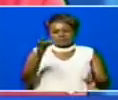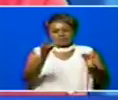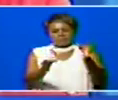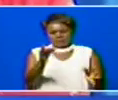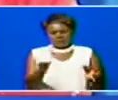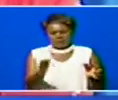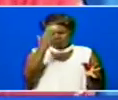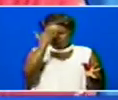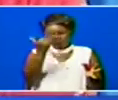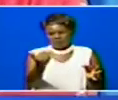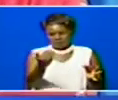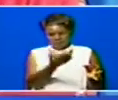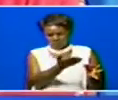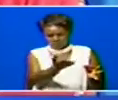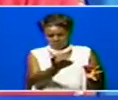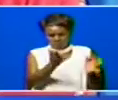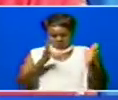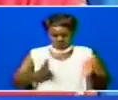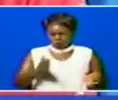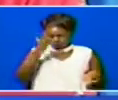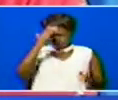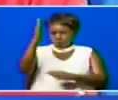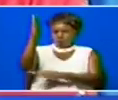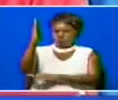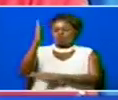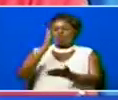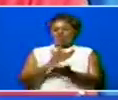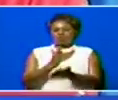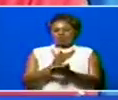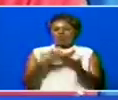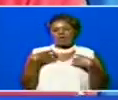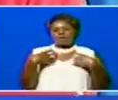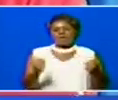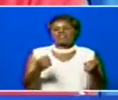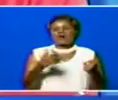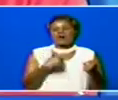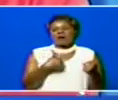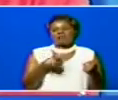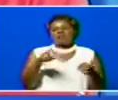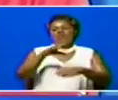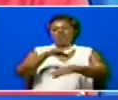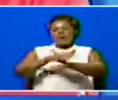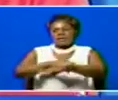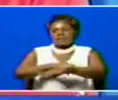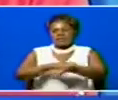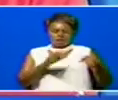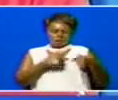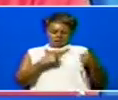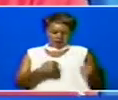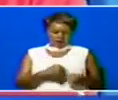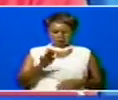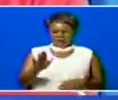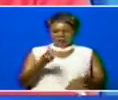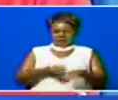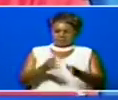Inategemea kwa sababu kama wewe ni mtu ambaye unamjua Mungu, kuna ile uponyaji ambaye unapata kwenye roho yako.